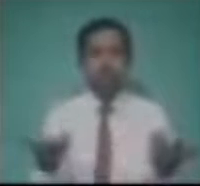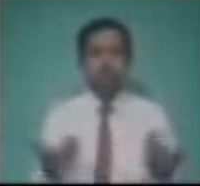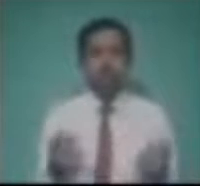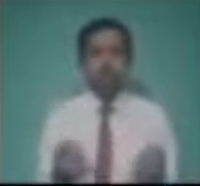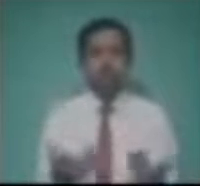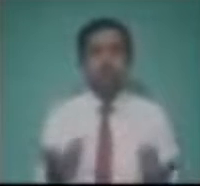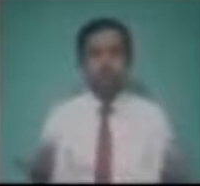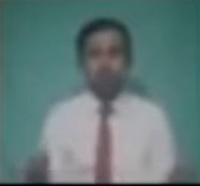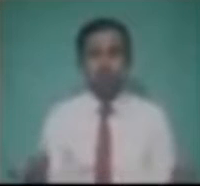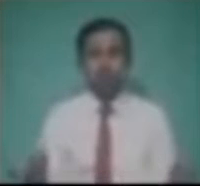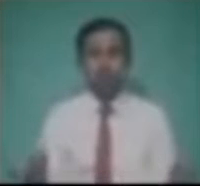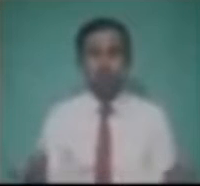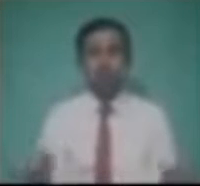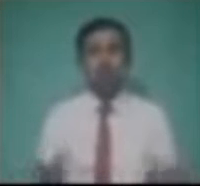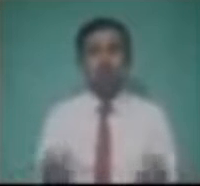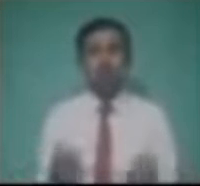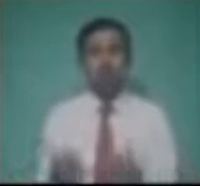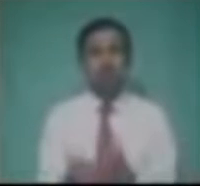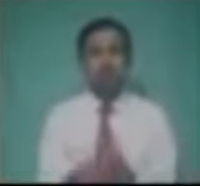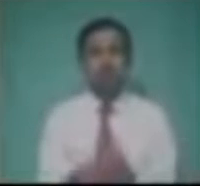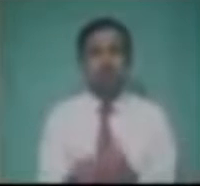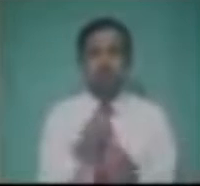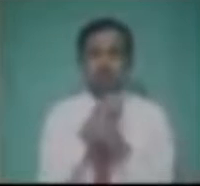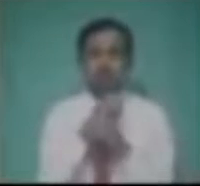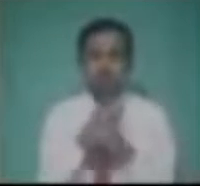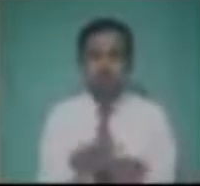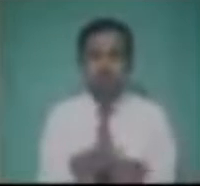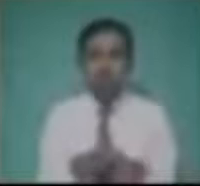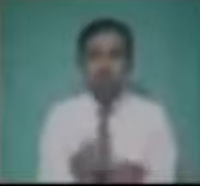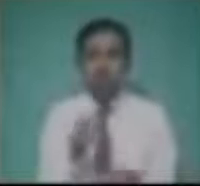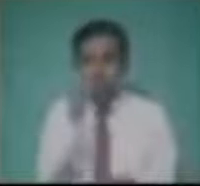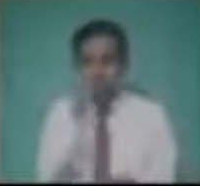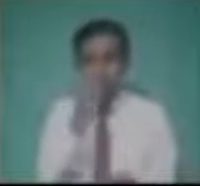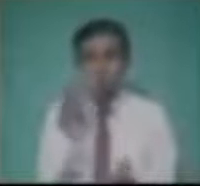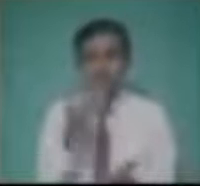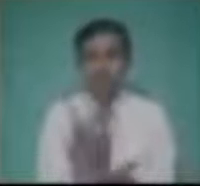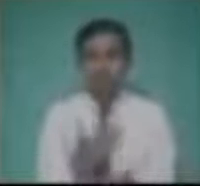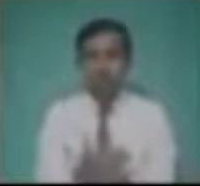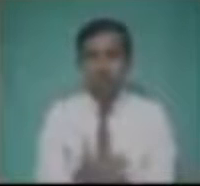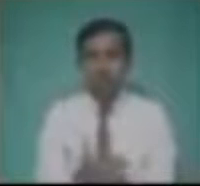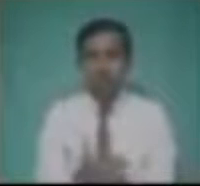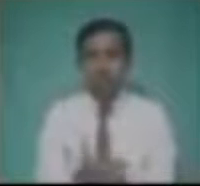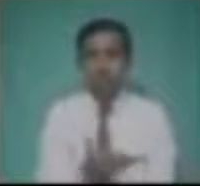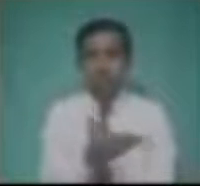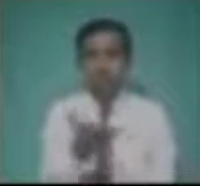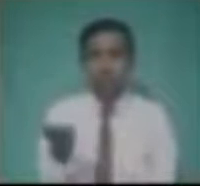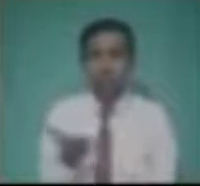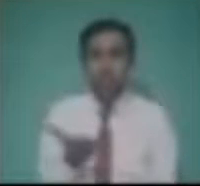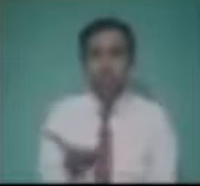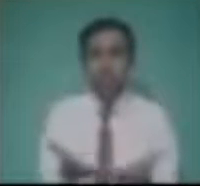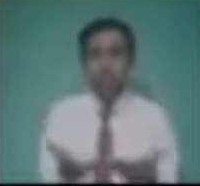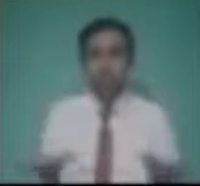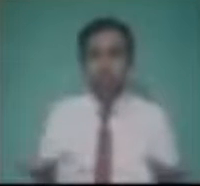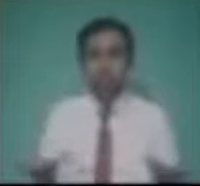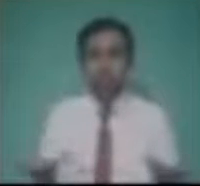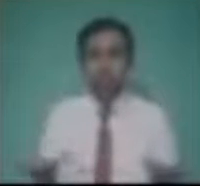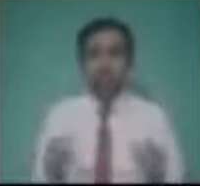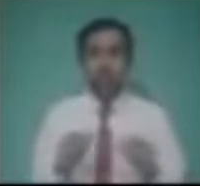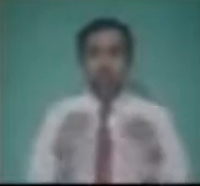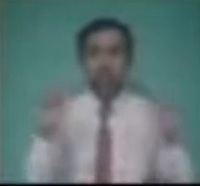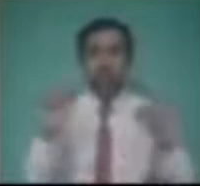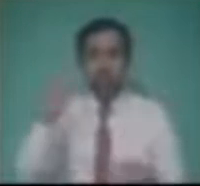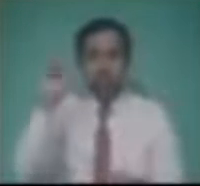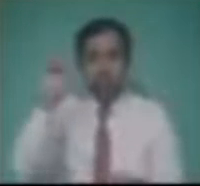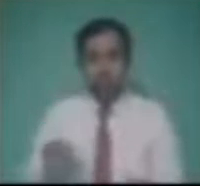හැදෙන්න උවමනාවක් නැහැ. හැදෙනවා කියන එක සීලාචාරකව සහ හොරකම නැති කර ගැනීම. බොහොම ස්තුතියි කරනවා. තවුන්නාසලා හැදෙන්නේ නැහැ. අරගලයට